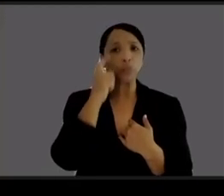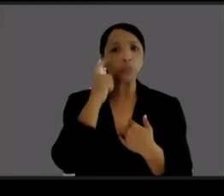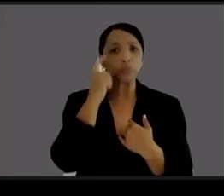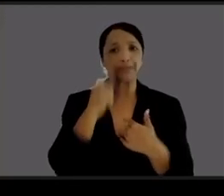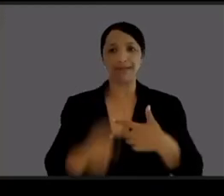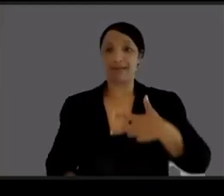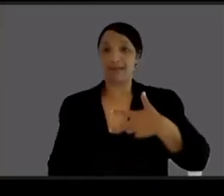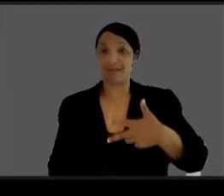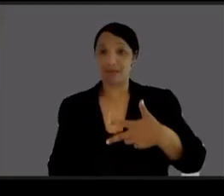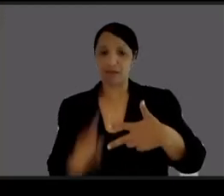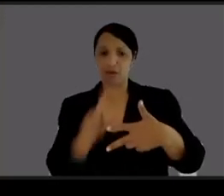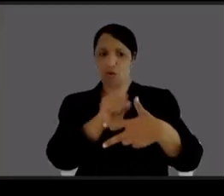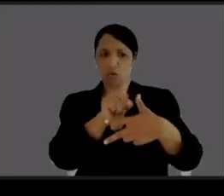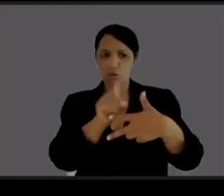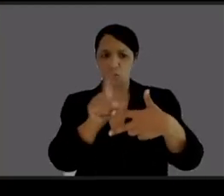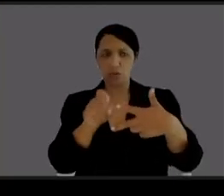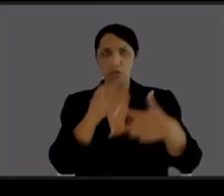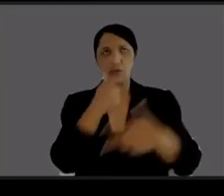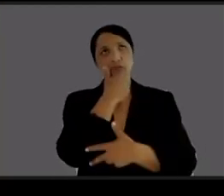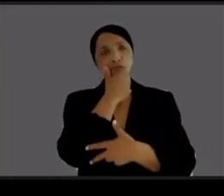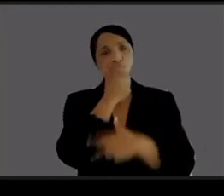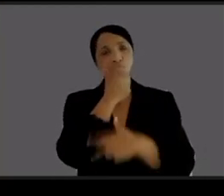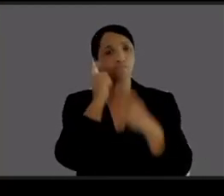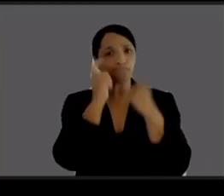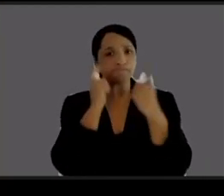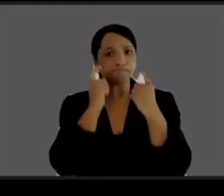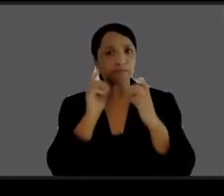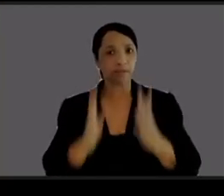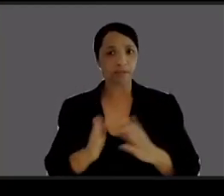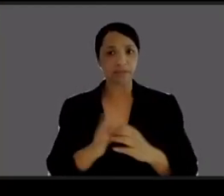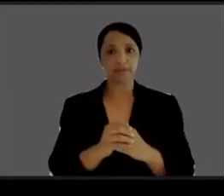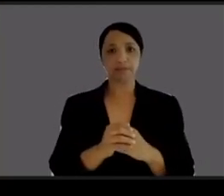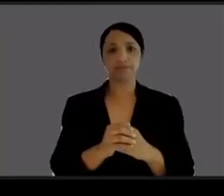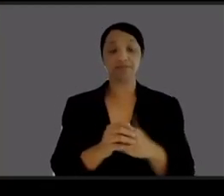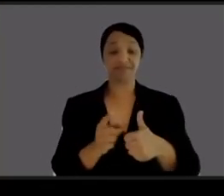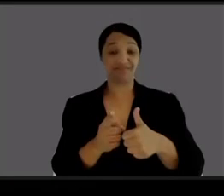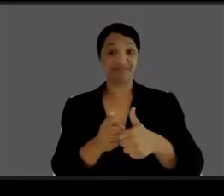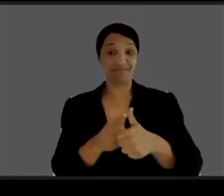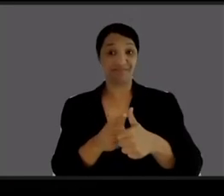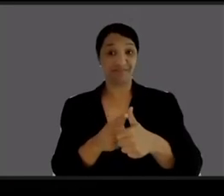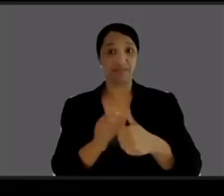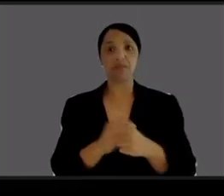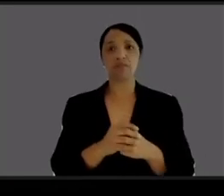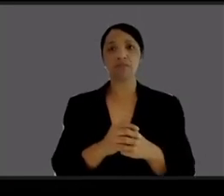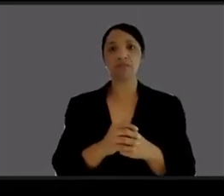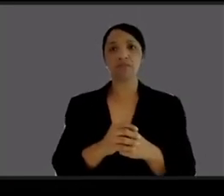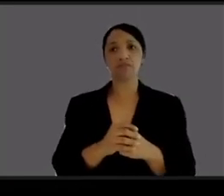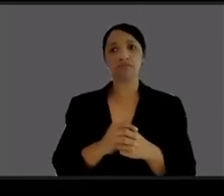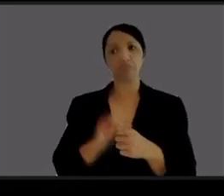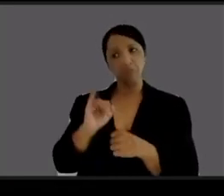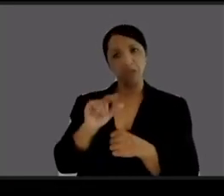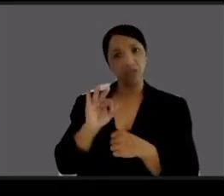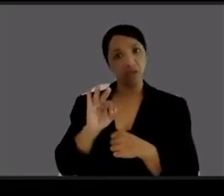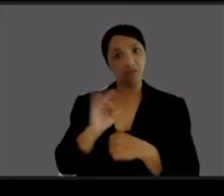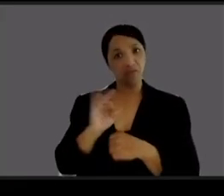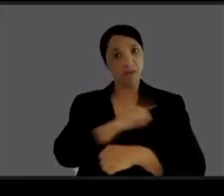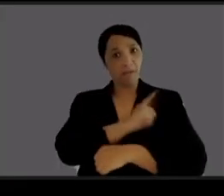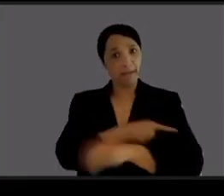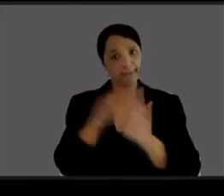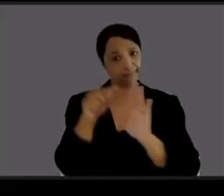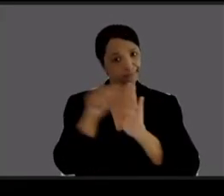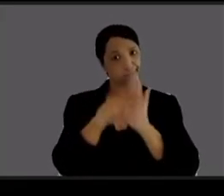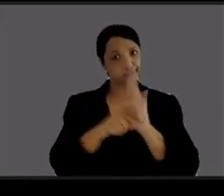للنظر في ثلاث اسئله مطروحه خلال منتدانا لهذه السنه اولها هل المنتدى قد اوفت